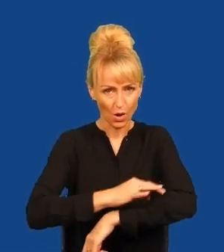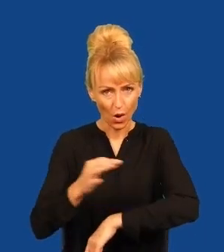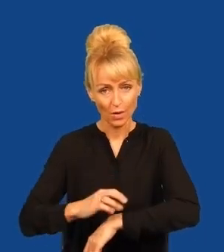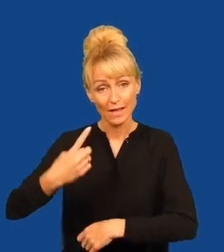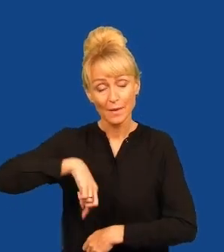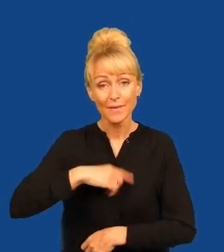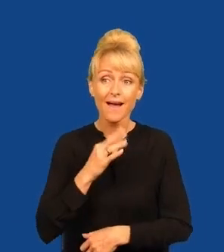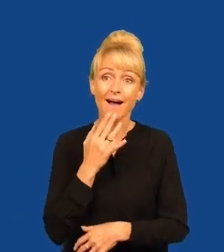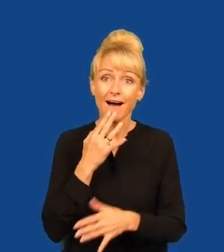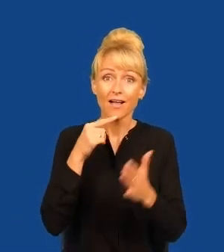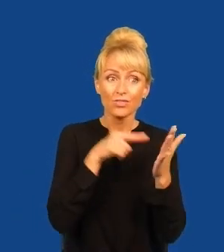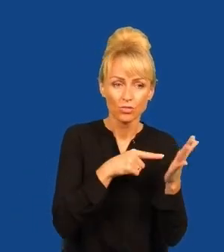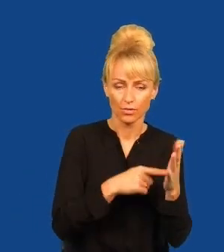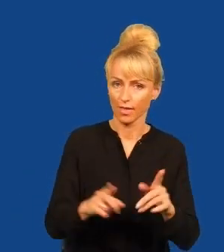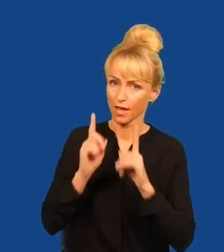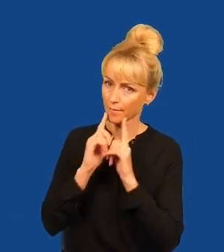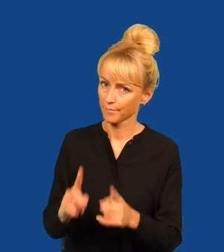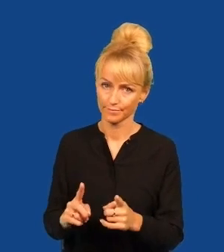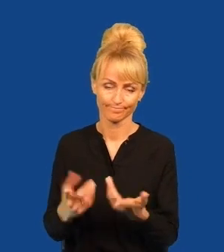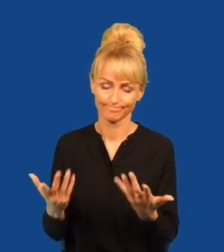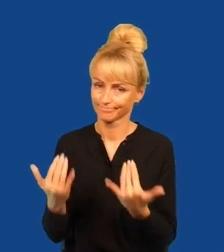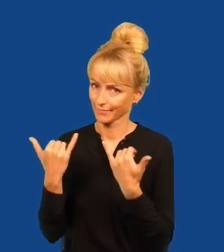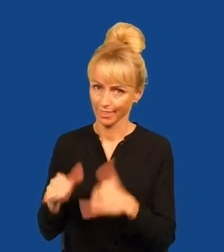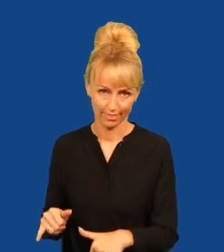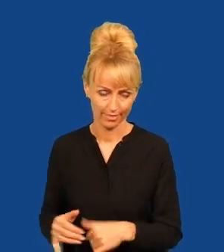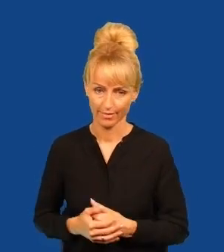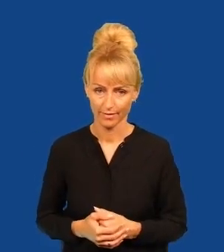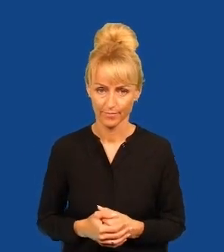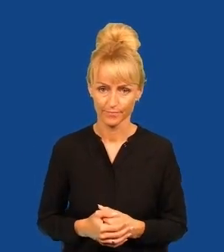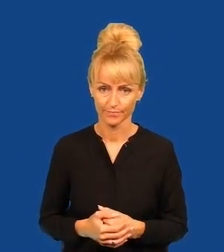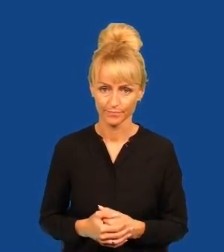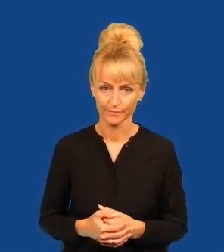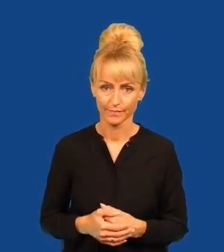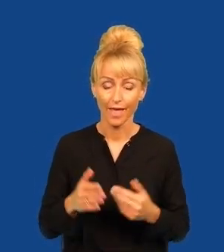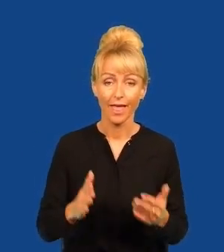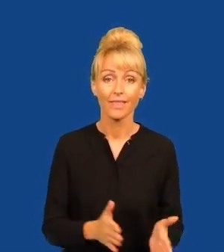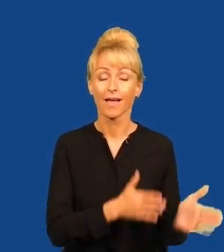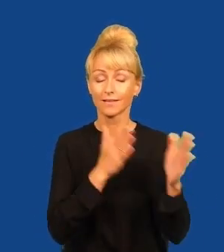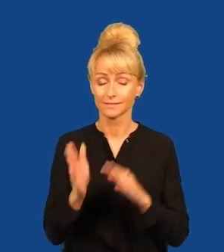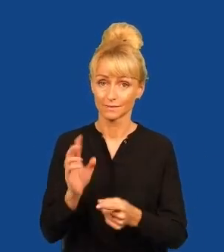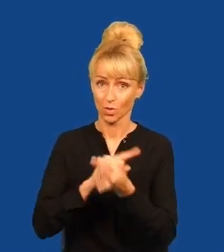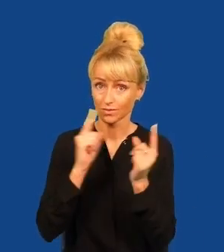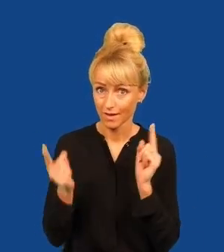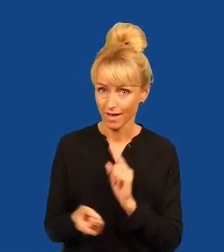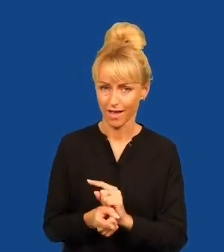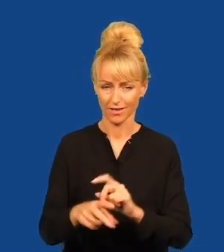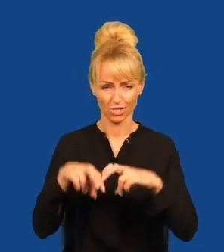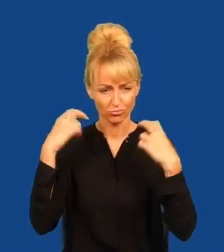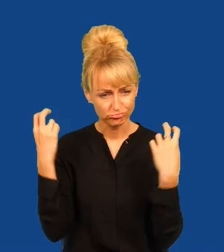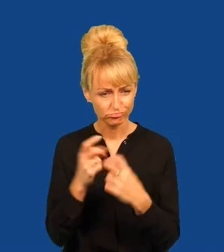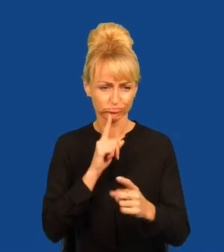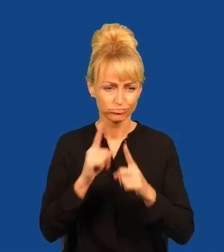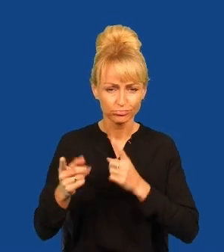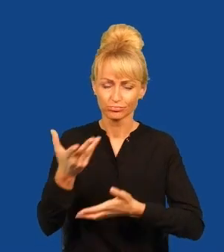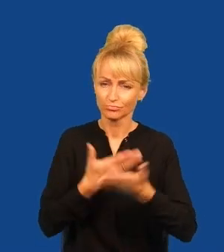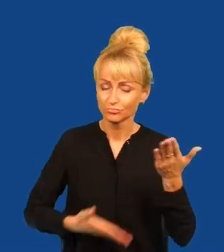projektową. Stworzyliśmy tą wersję pośrodku. Następna iteracja badań, kolejne spotkania i wersja, która oprócz tego,